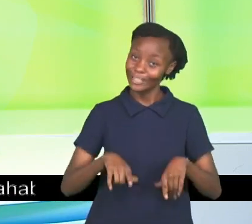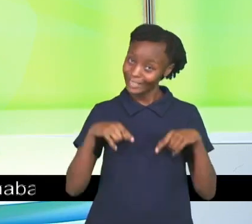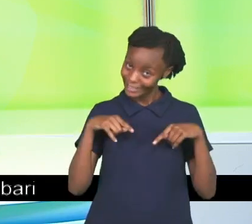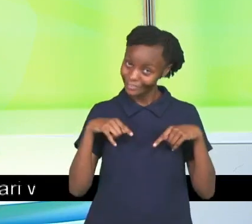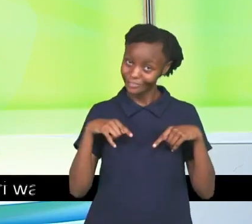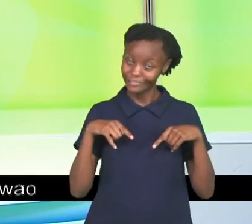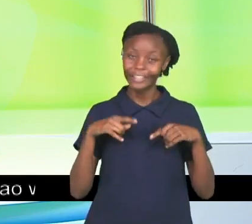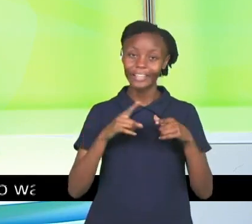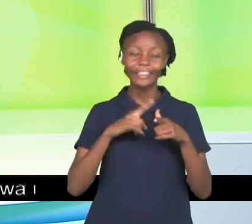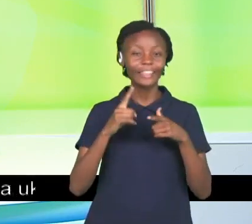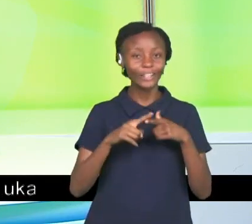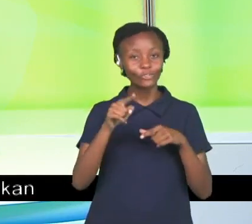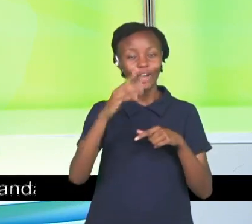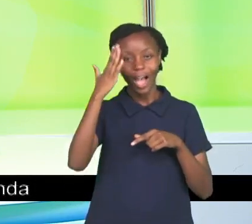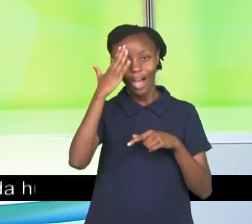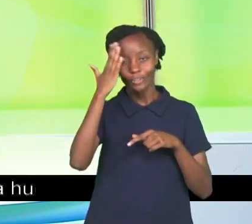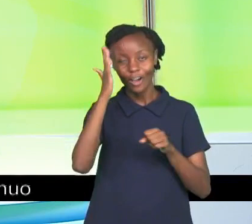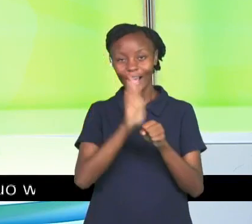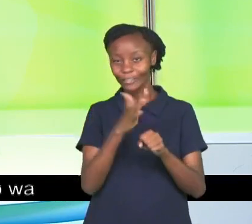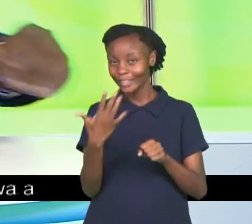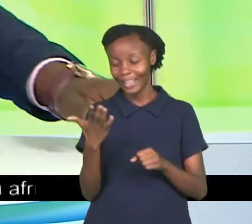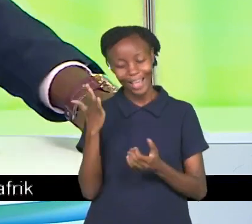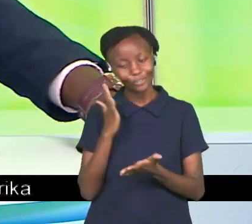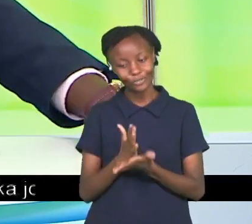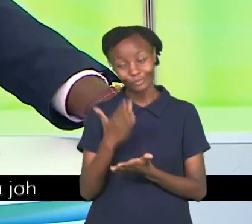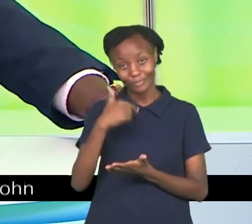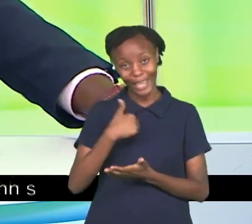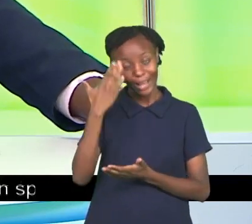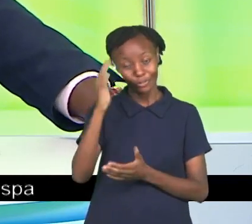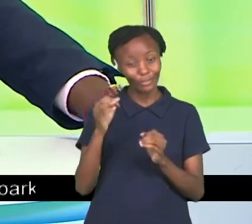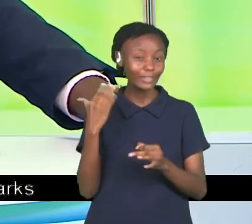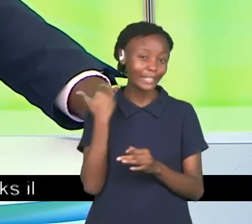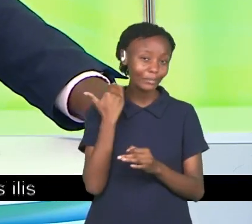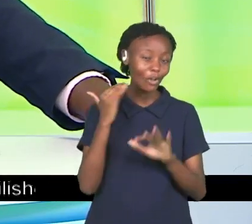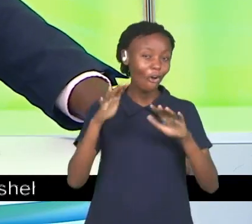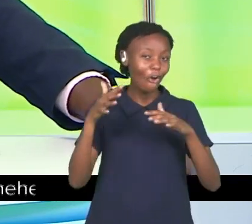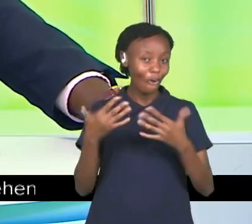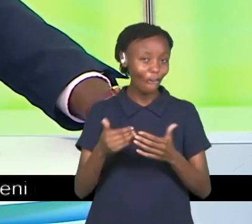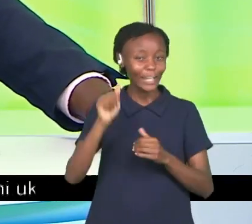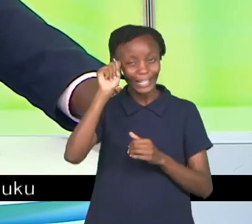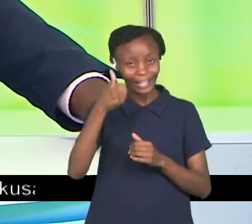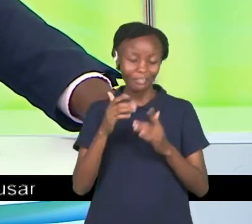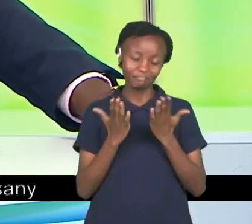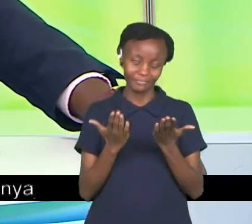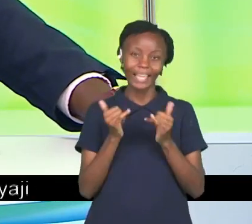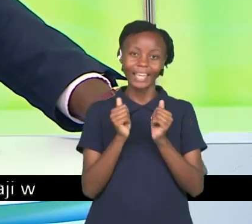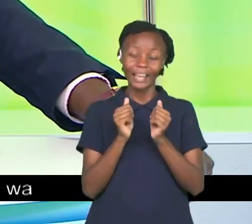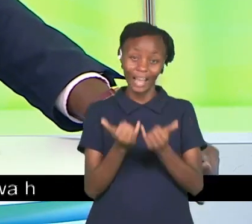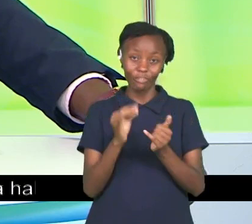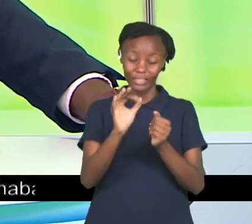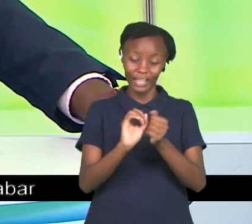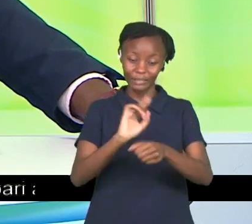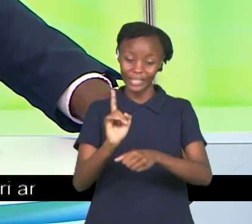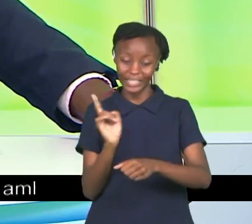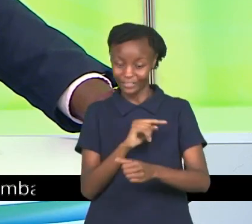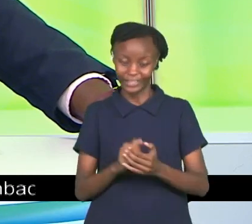ukiona mengi utakuwa mjanja. Ni ujanja huo, sijui ni ujanja ama ni ukatili. Ndio hivyo mpenzi mtazamaji, dakika 30 zimetamatika tangu tuanze matangazo ya Switch Adhuhuri,